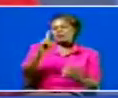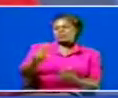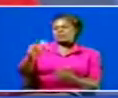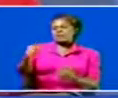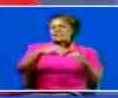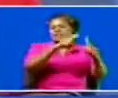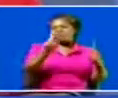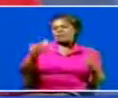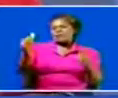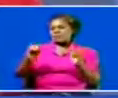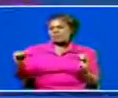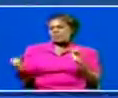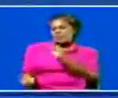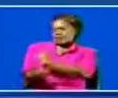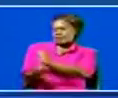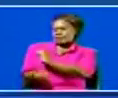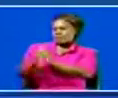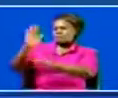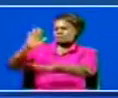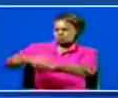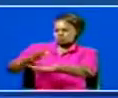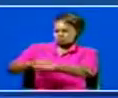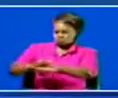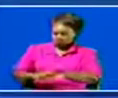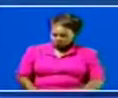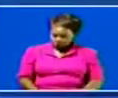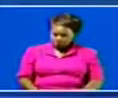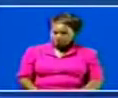kuuana. Asante sana, ushauri mzuri sana Kadzo.